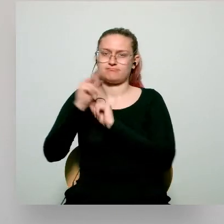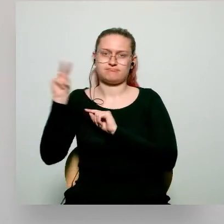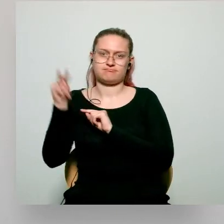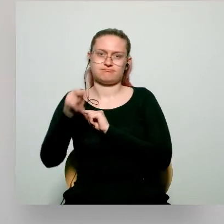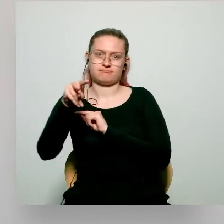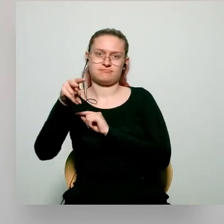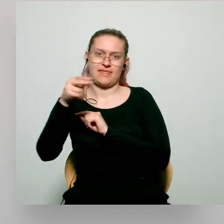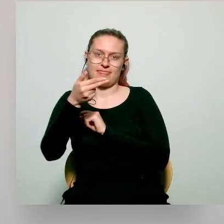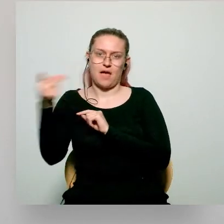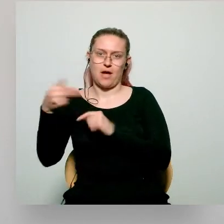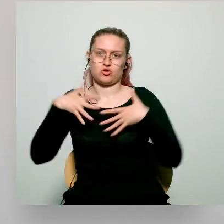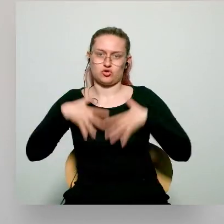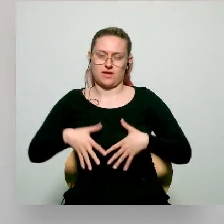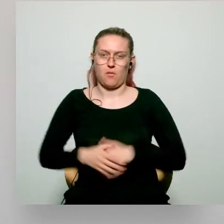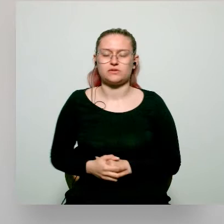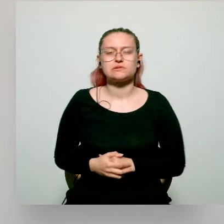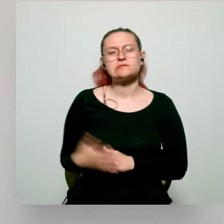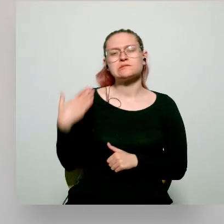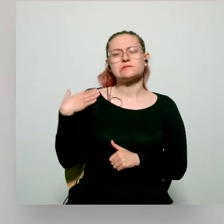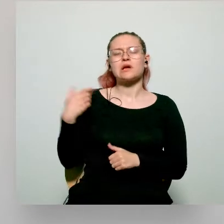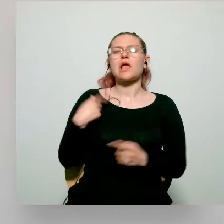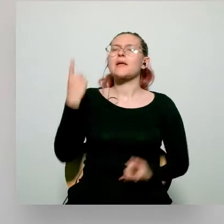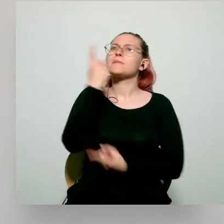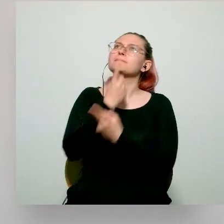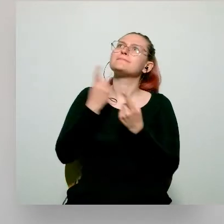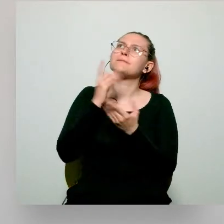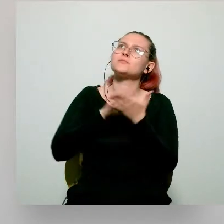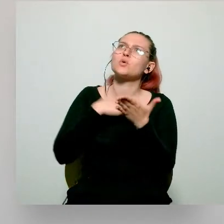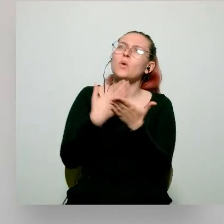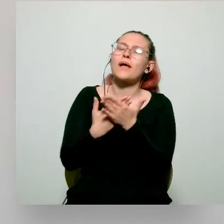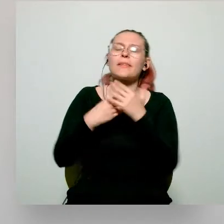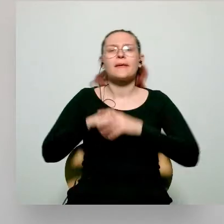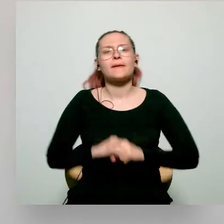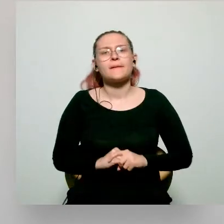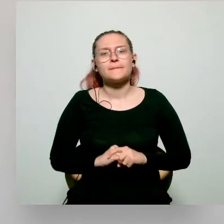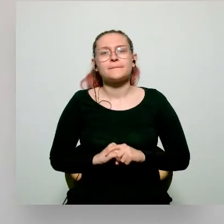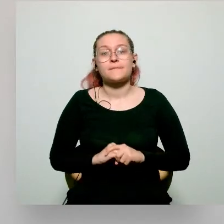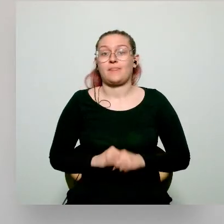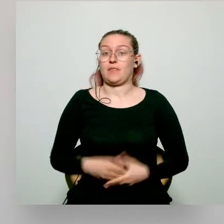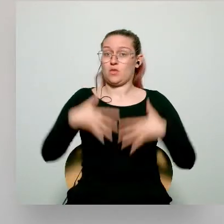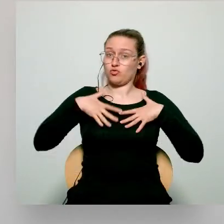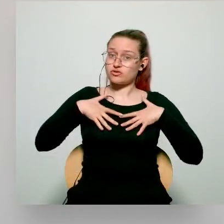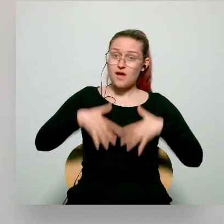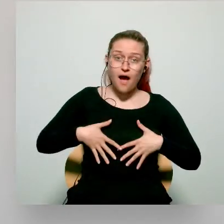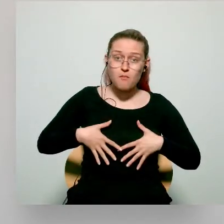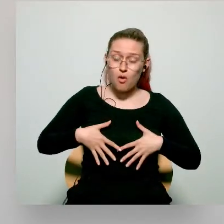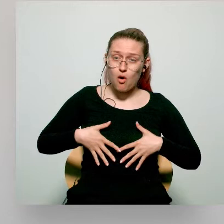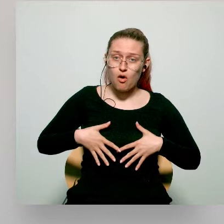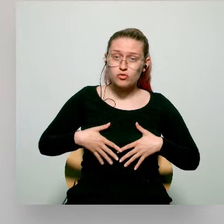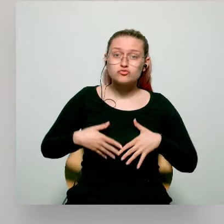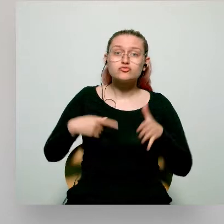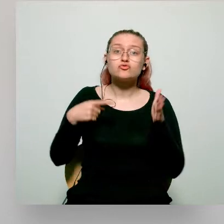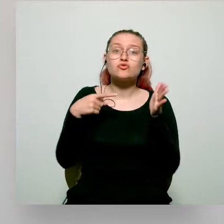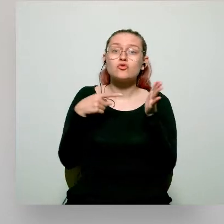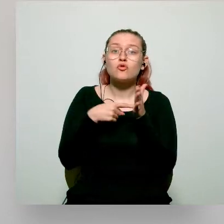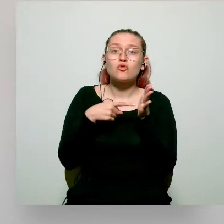Powiedzmy, ostatnio myślałam o tym, że tożsamość że tożsamość jest w